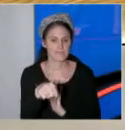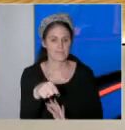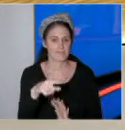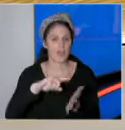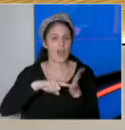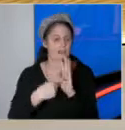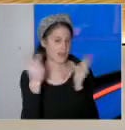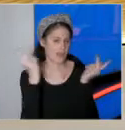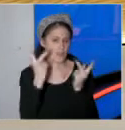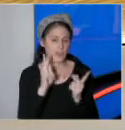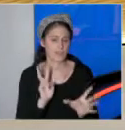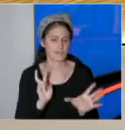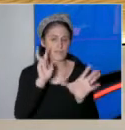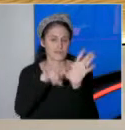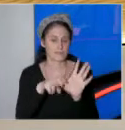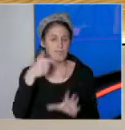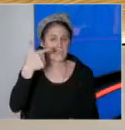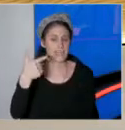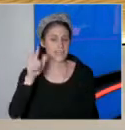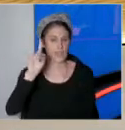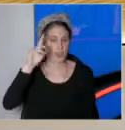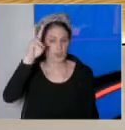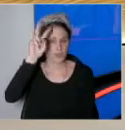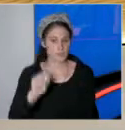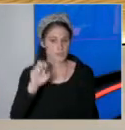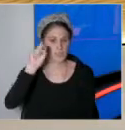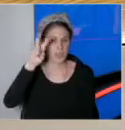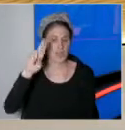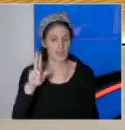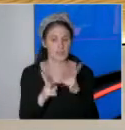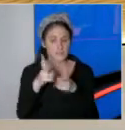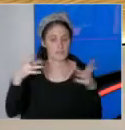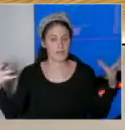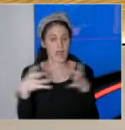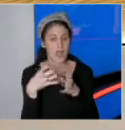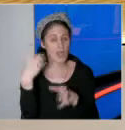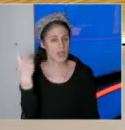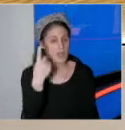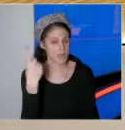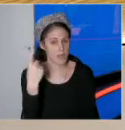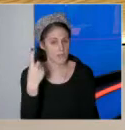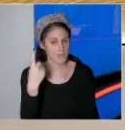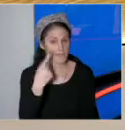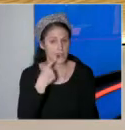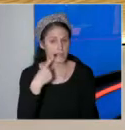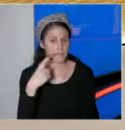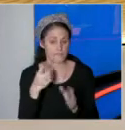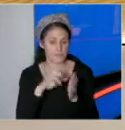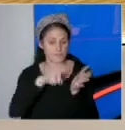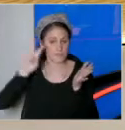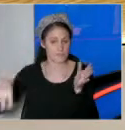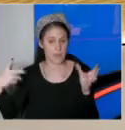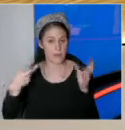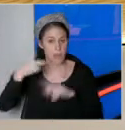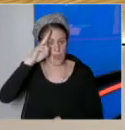הכוונה כמובן להצטרפותו של גדעון סער למרוץ כמפלגה יחידה, ויוצא מן תוך הליכוד, אומר את סממיין